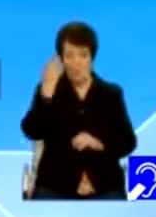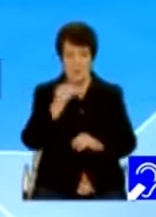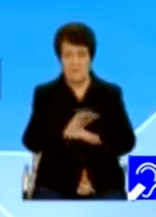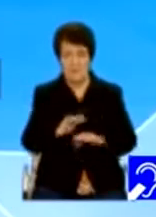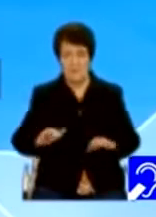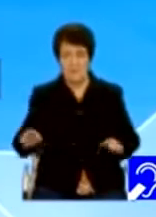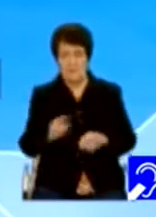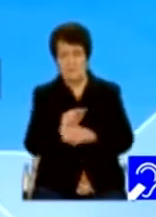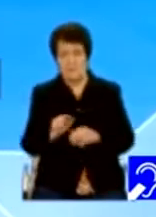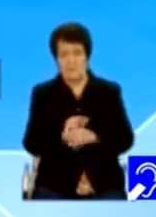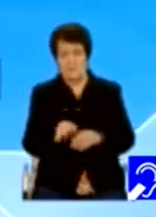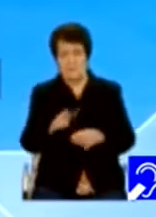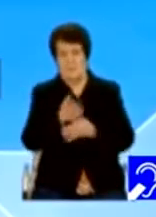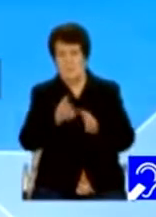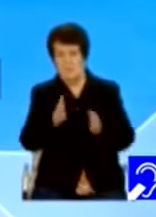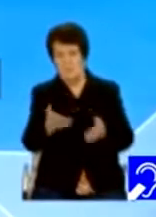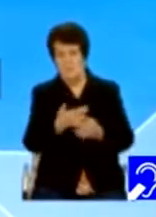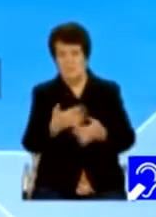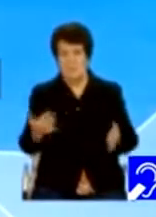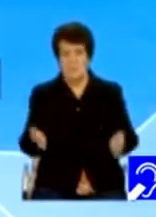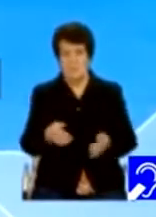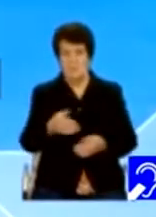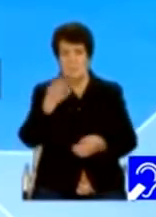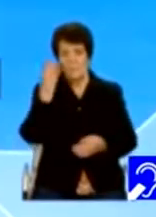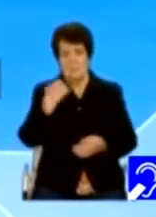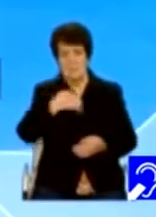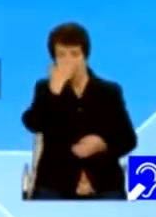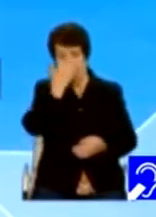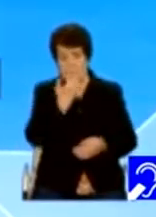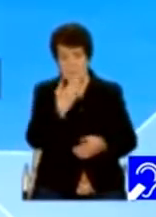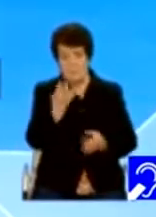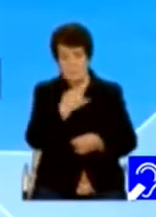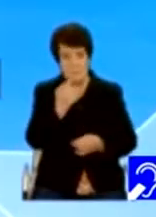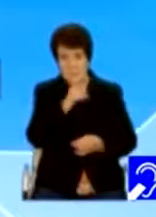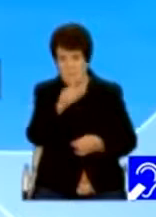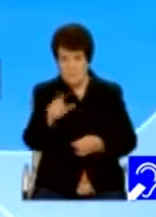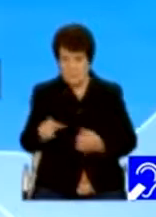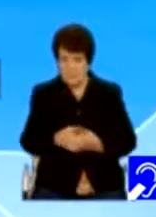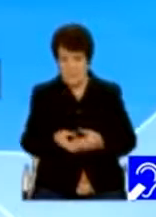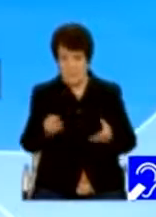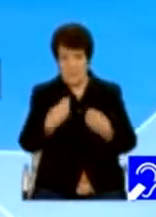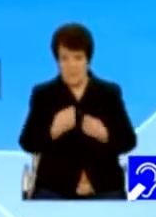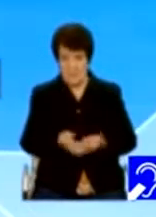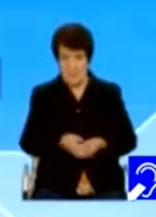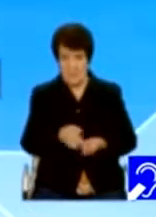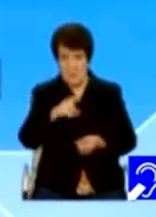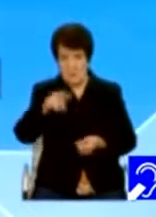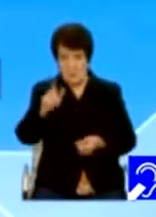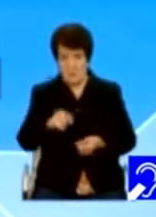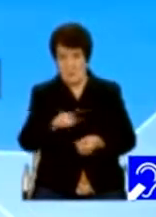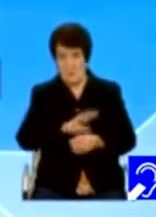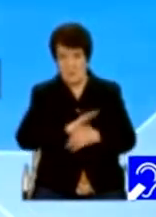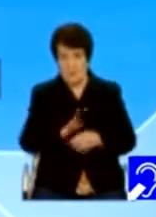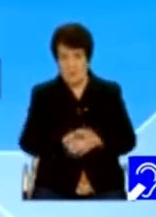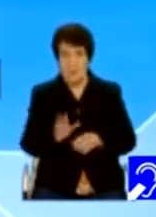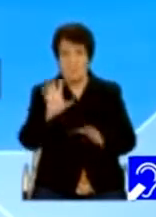grădiniți, drumuri, opere. Moldovenii ar trebui să învețe să spună mulțumesc, nu pentru cetățenii că ne-au dat să nu murim de foame la noi acasă,